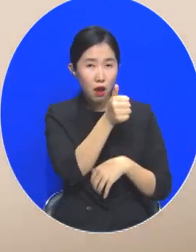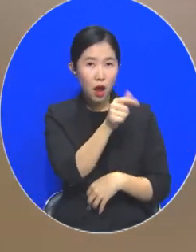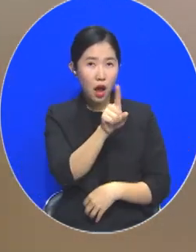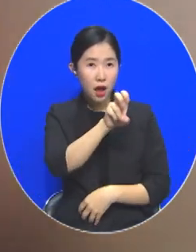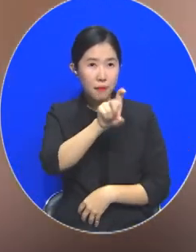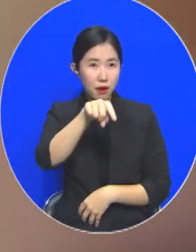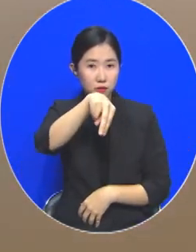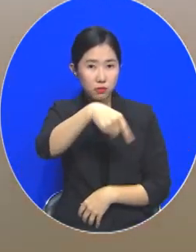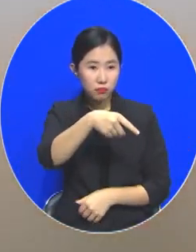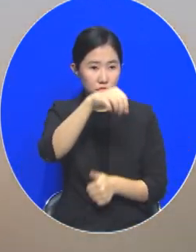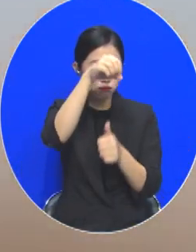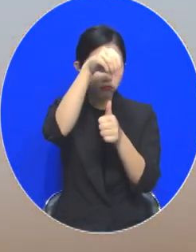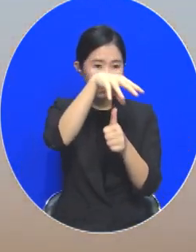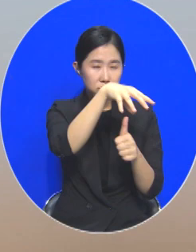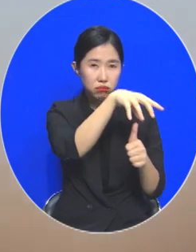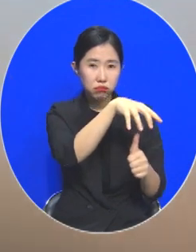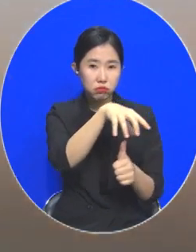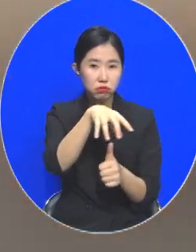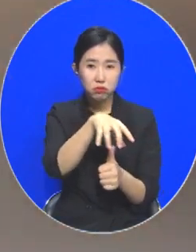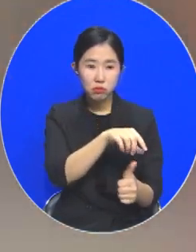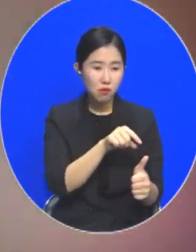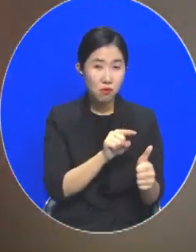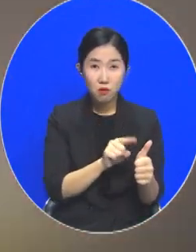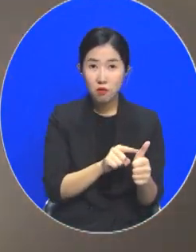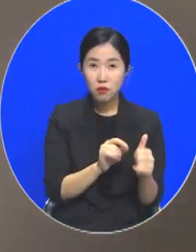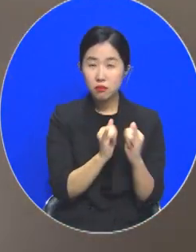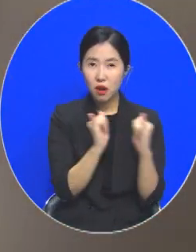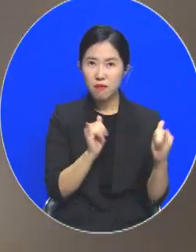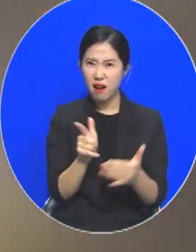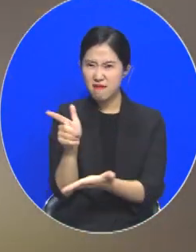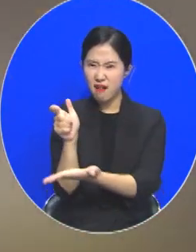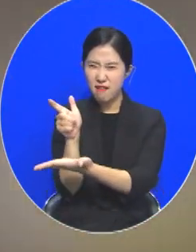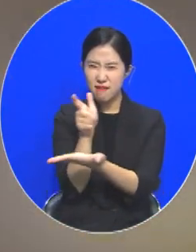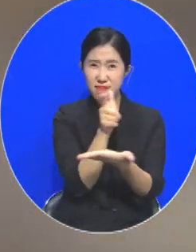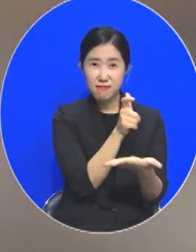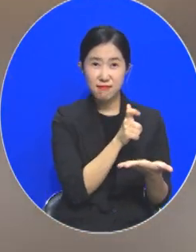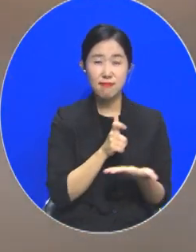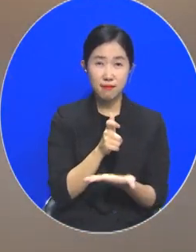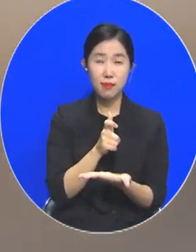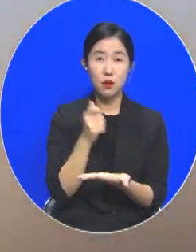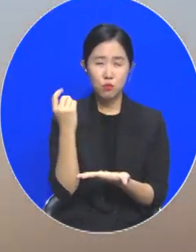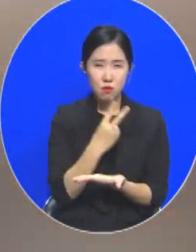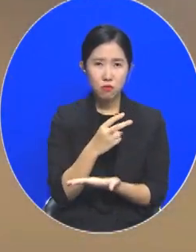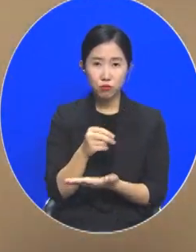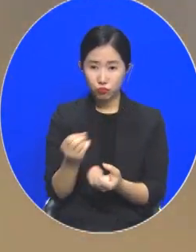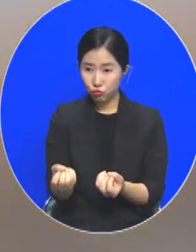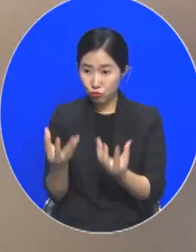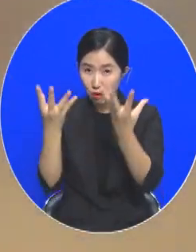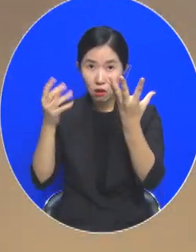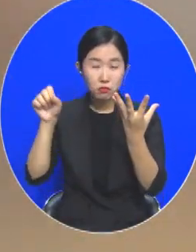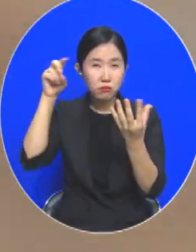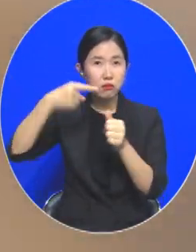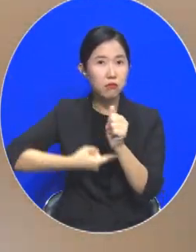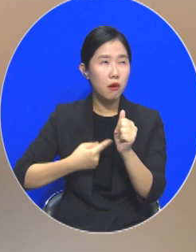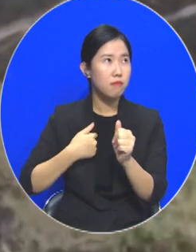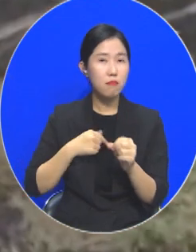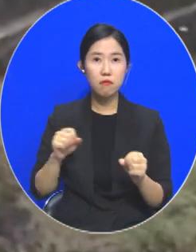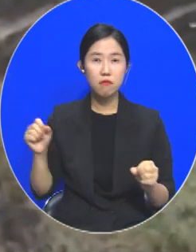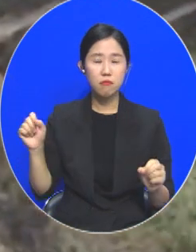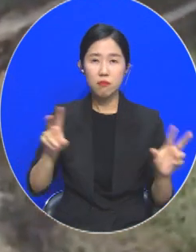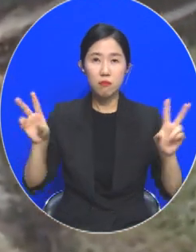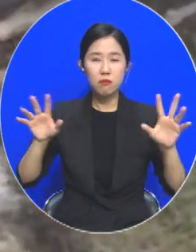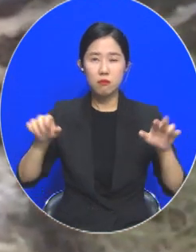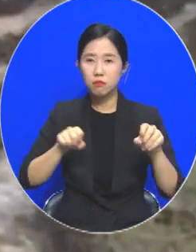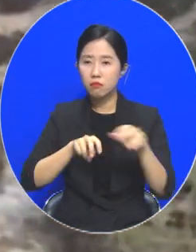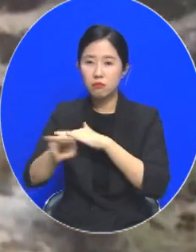내려옵니다. 하마스 대원 수십 명은 축제 참가자들에게 무차별적인 총격을 가했고 축제 현장은 아수라장으로 변했습니다.